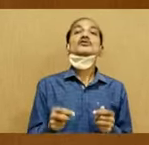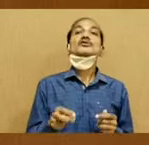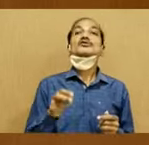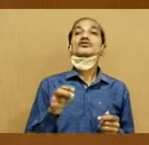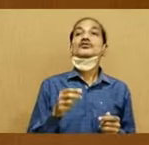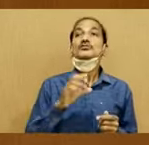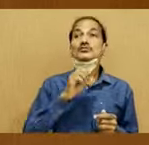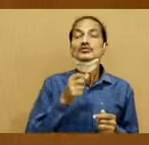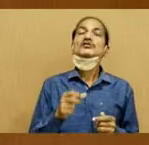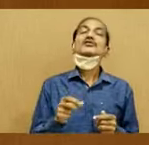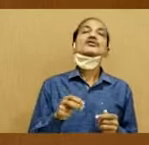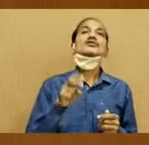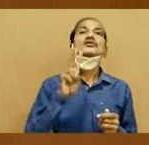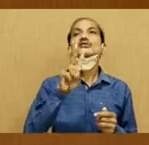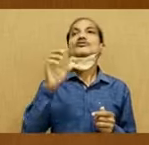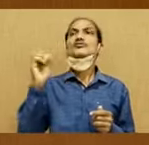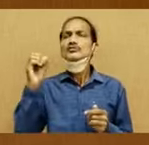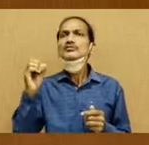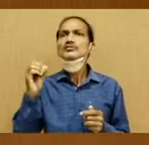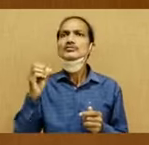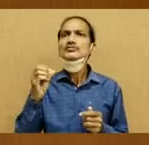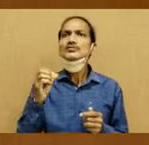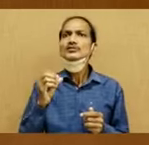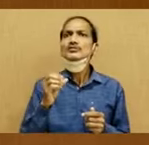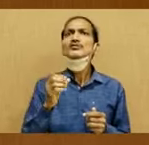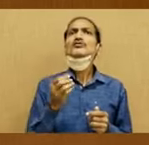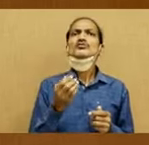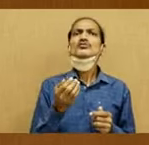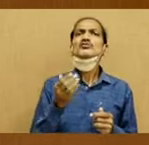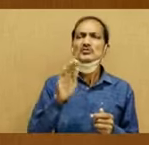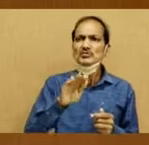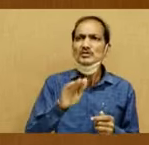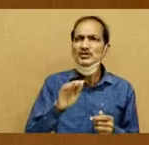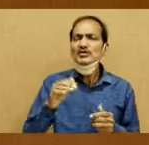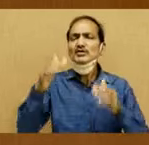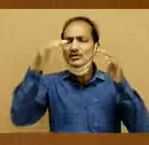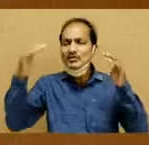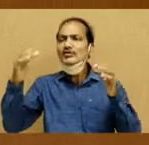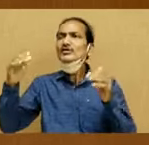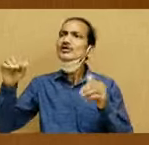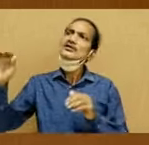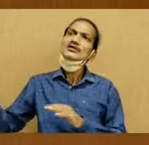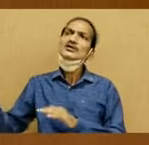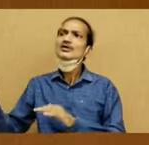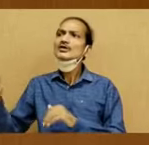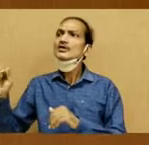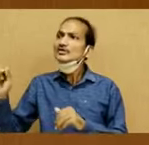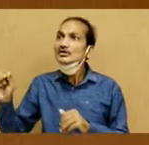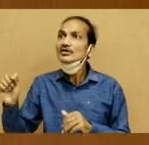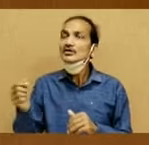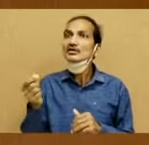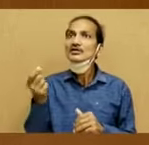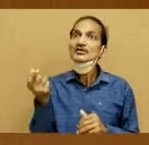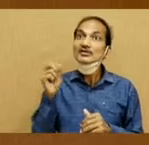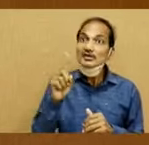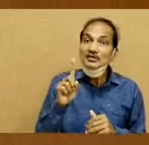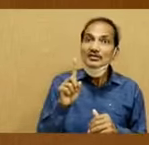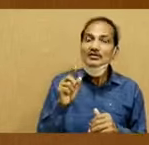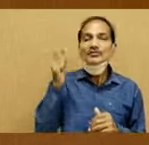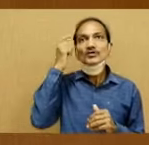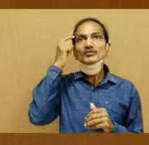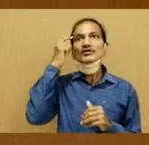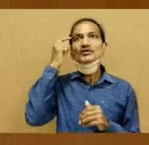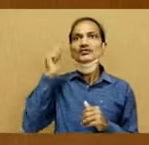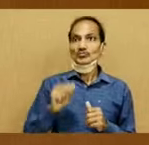ତା'ର ସୋସିଆଲ୍ ଡିଷ୍ଟାନ୍ସିଂ, ତା'ର ଲକ୍ଡାଉନ୍ ସବୁ ମାନିଲା। ଦିନେ ସେ ଭାବିଲା କ୍ରିକେଟ୍ ଖେଳିବି, କ୍ରିକେଟ୍ ଖେଳ